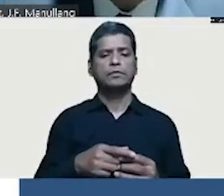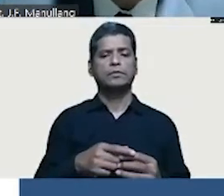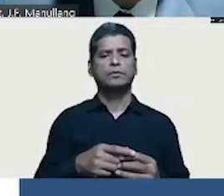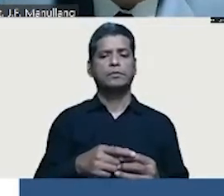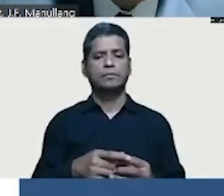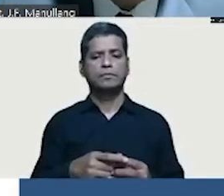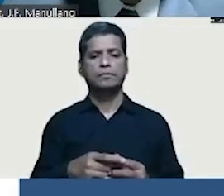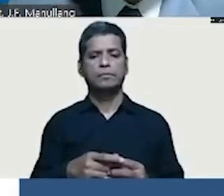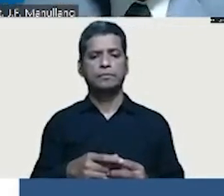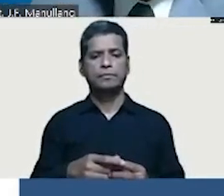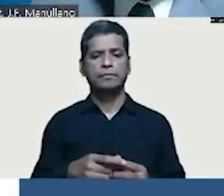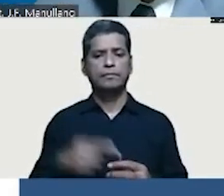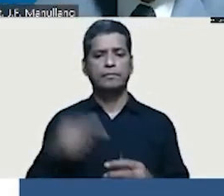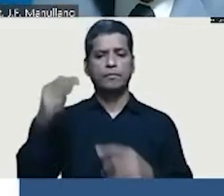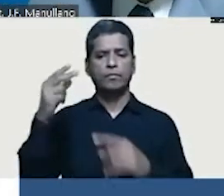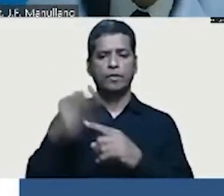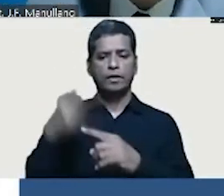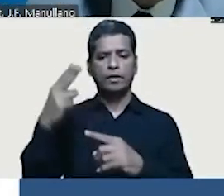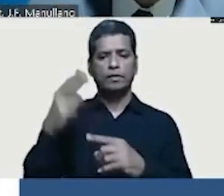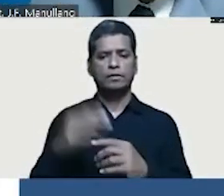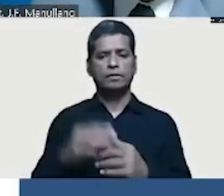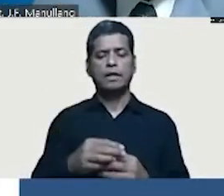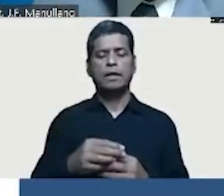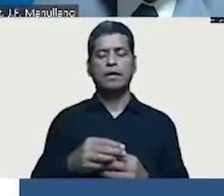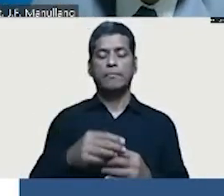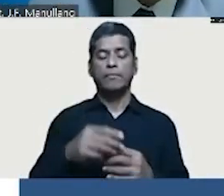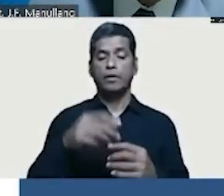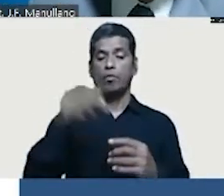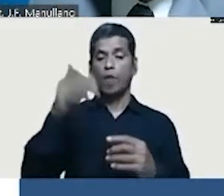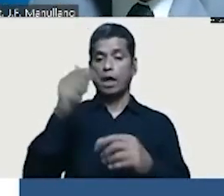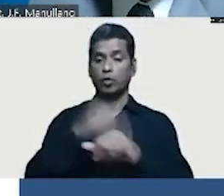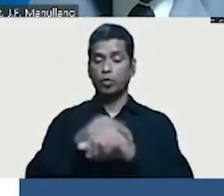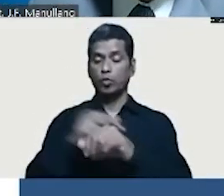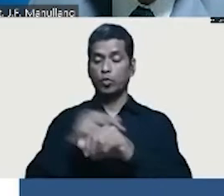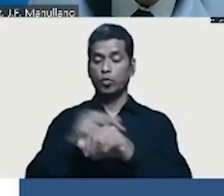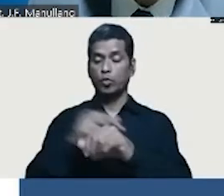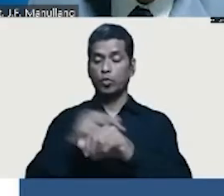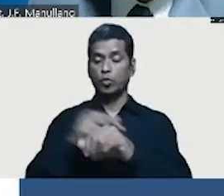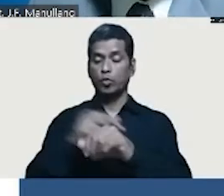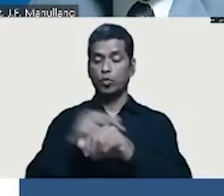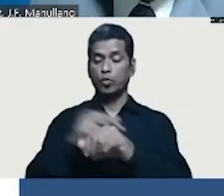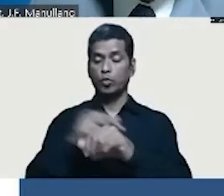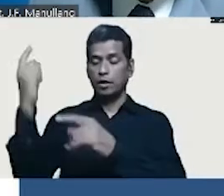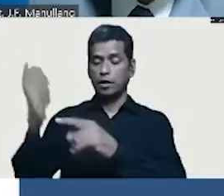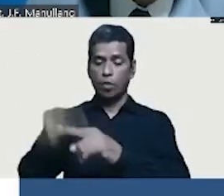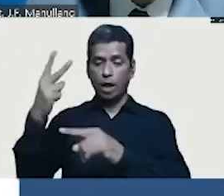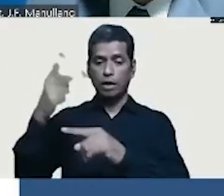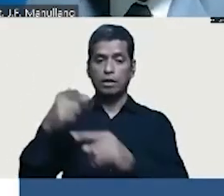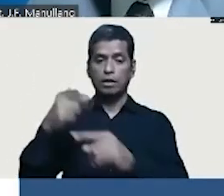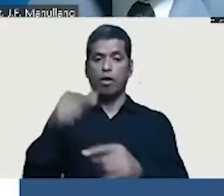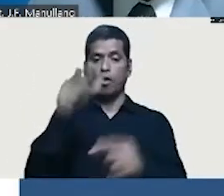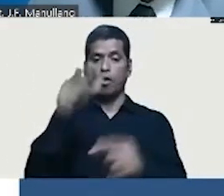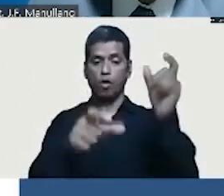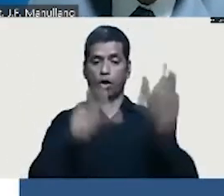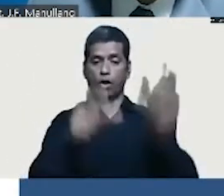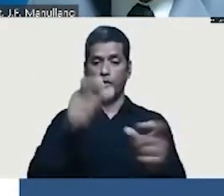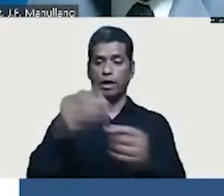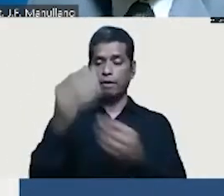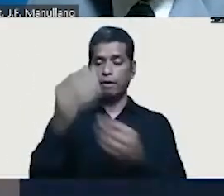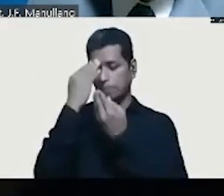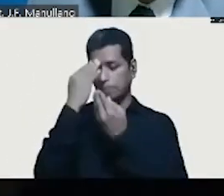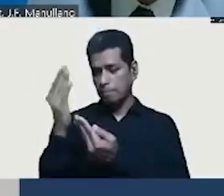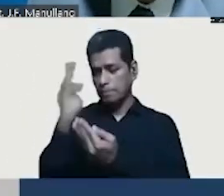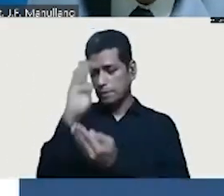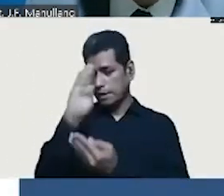kali adalah orang yang setia menuruti perintah-perintah Allah atau hukum Kuala karena mereka